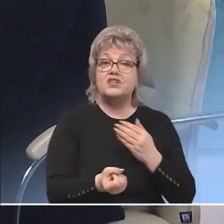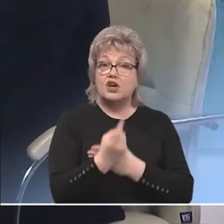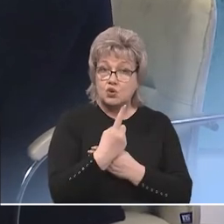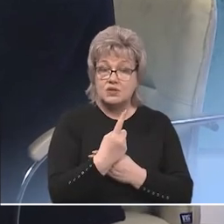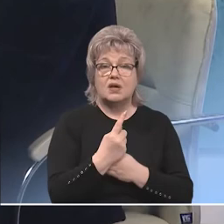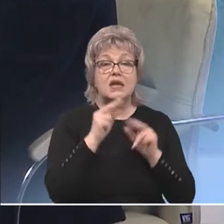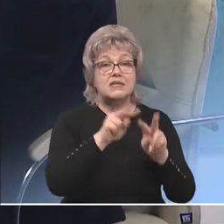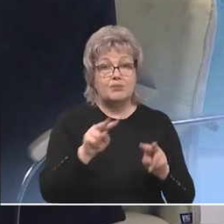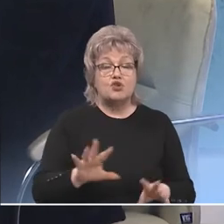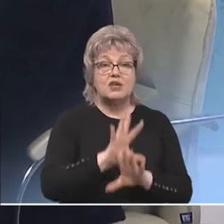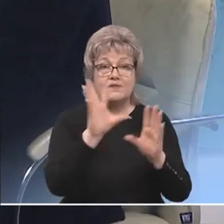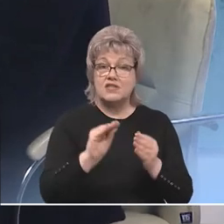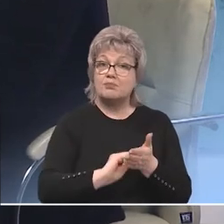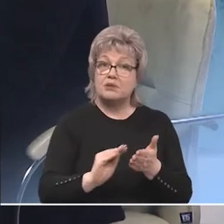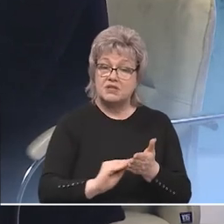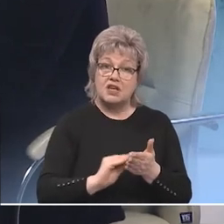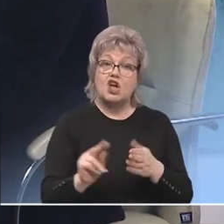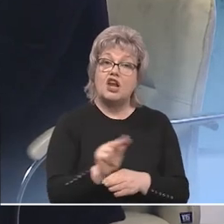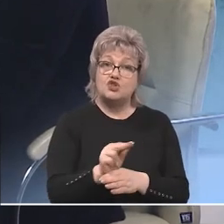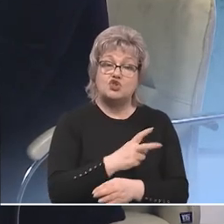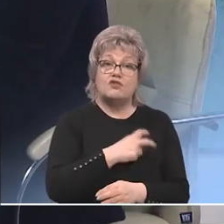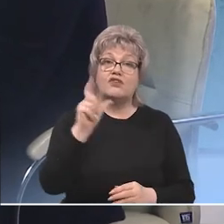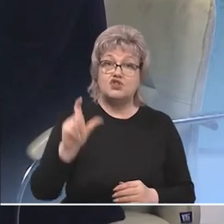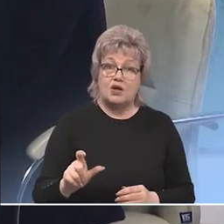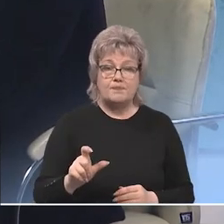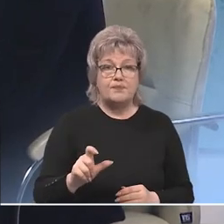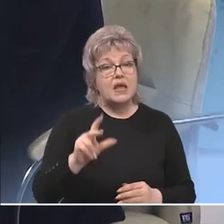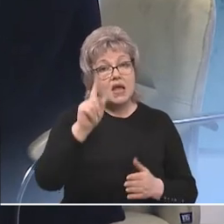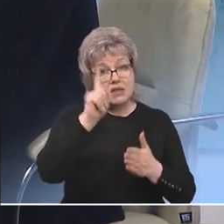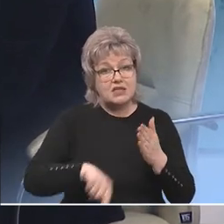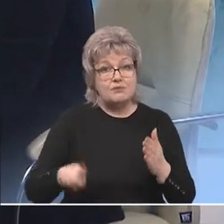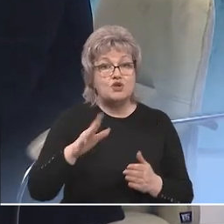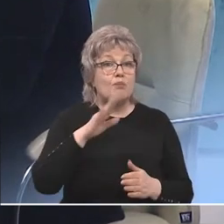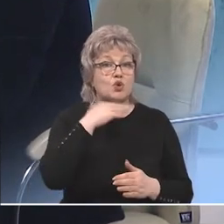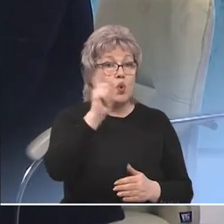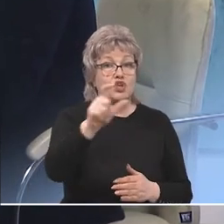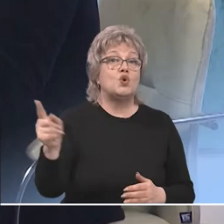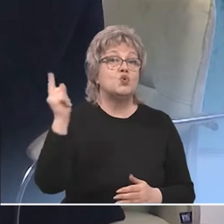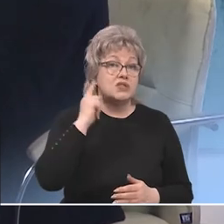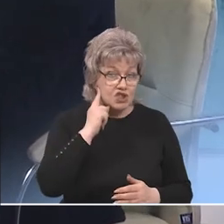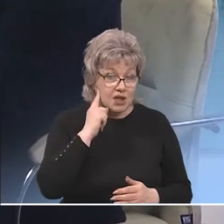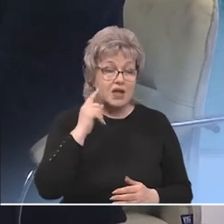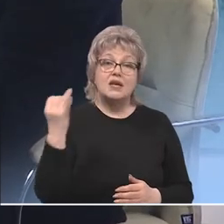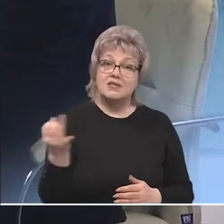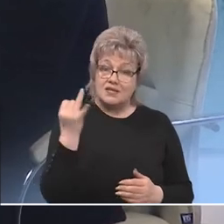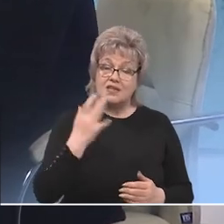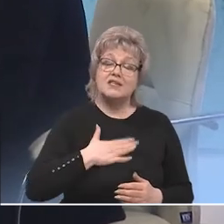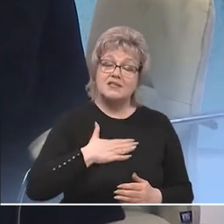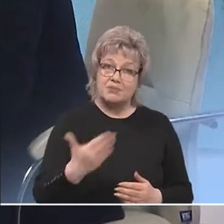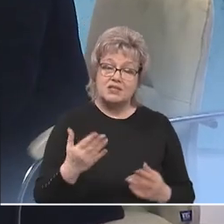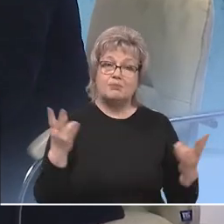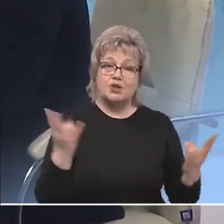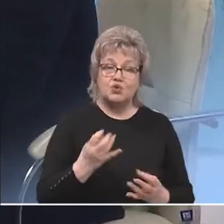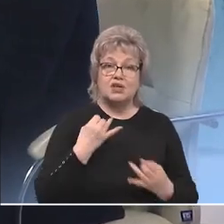и соблюдение всех предписаний лечащего врача. Надеемся, что многие сейчас услышали. Спасибо. Надеюсь. Спасибо большое за интересный